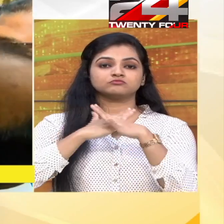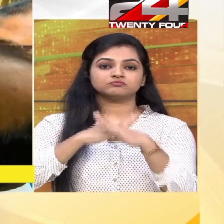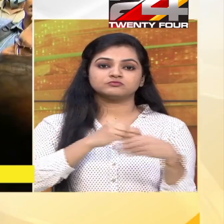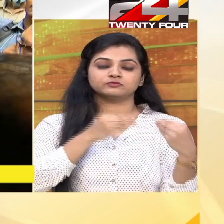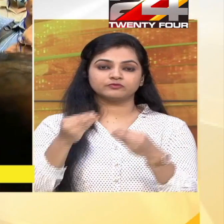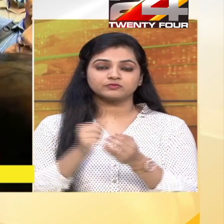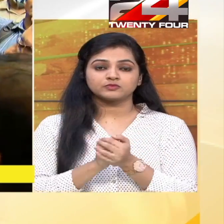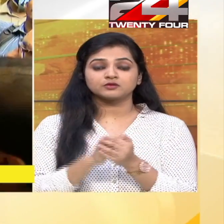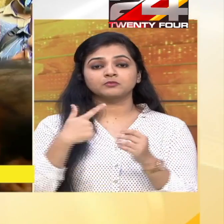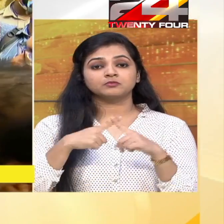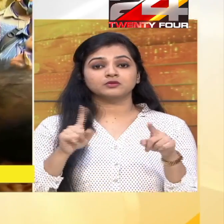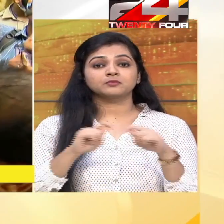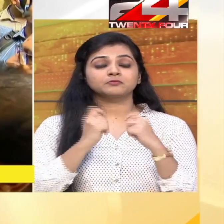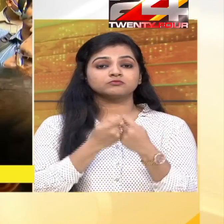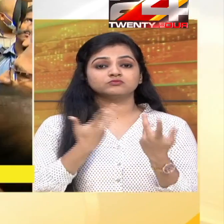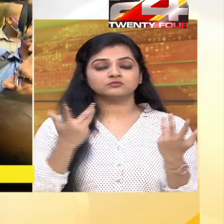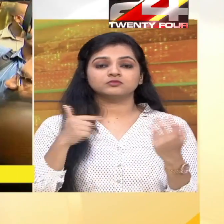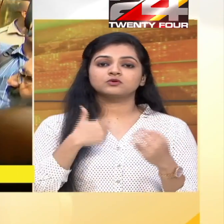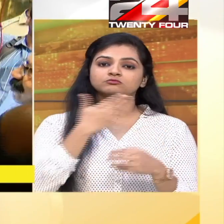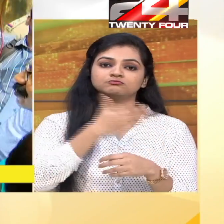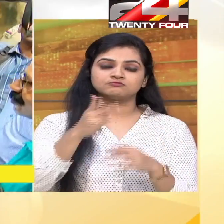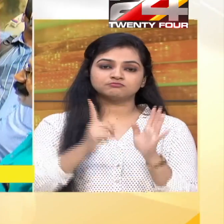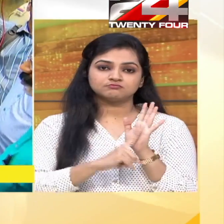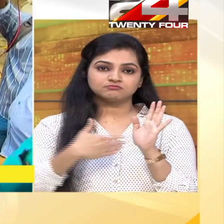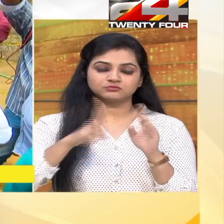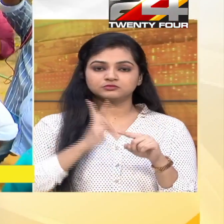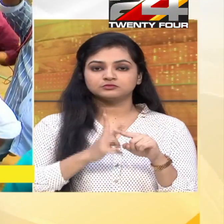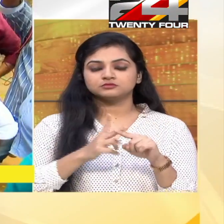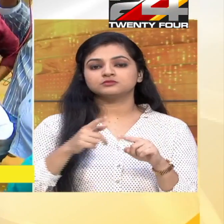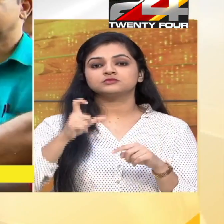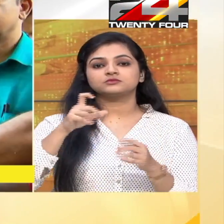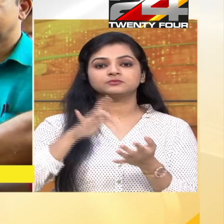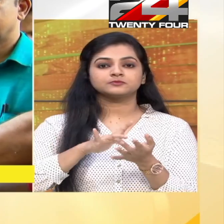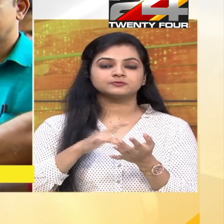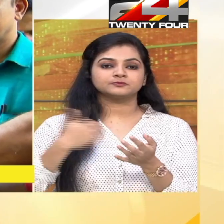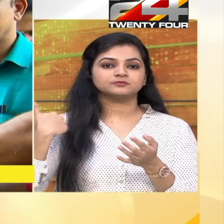പാർട്ടി ഭേദമില്ലാതെ വീടുകൾ കയറിയിറങ്ങിയുള്ള പ്രചരണം തുടരുമെന്ന് V. മുരളീധരൻ